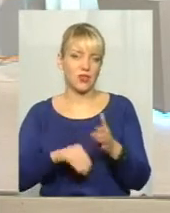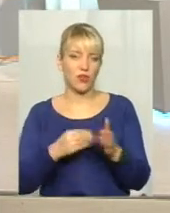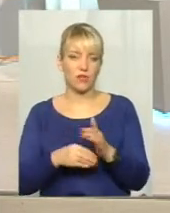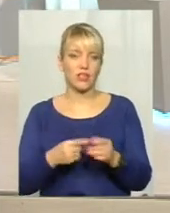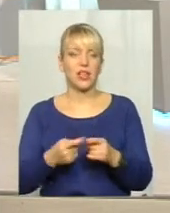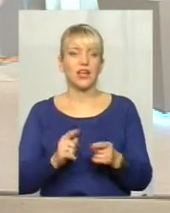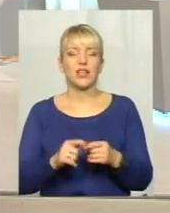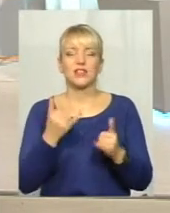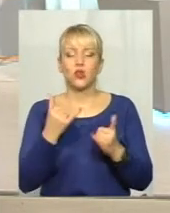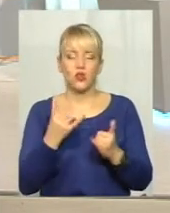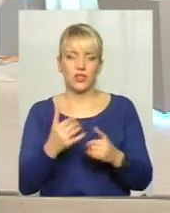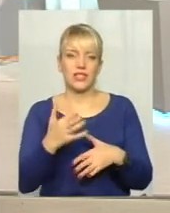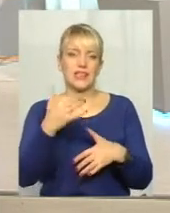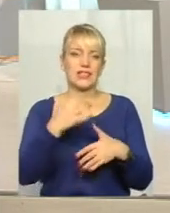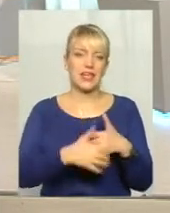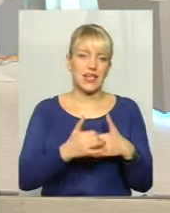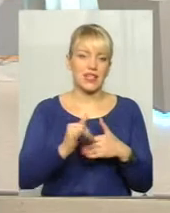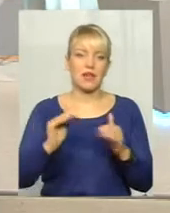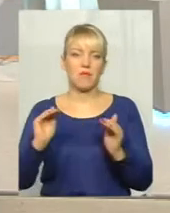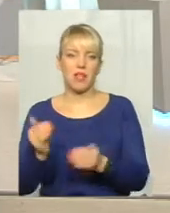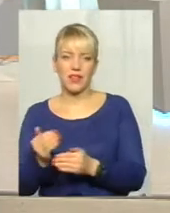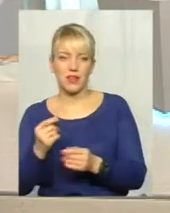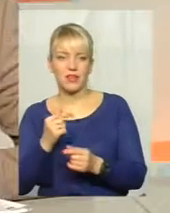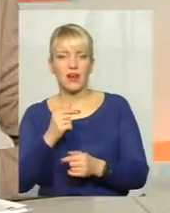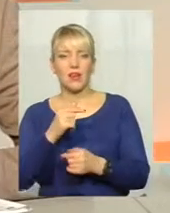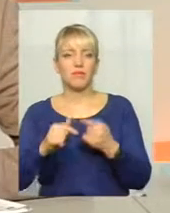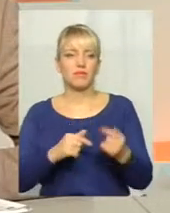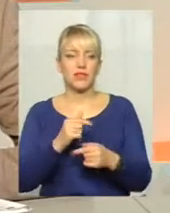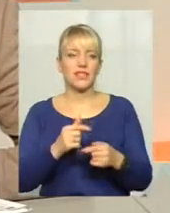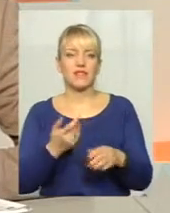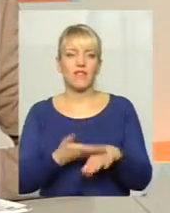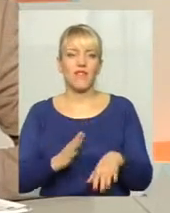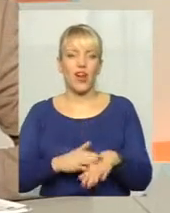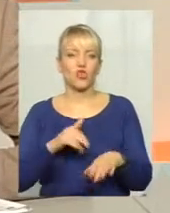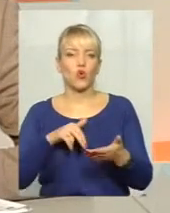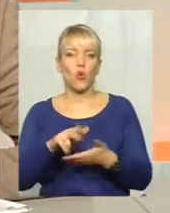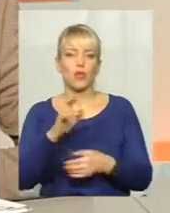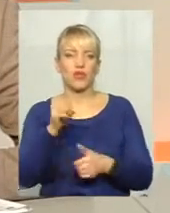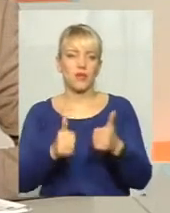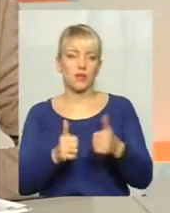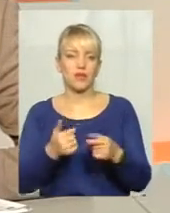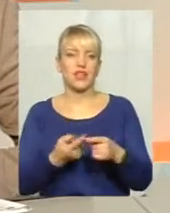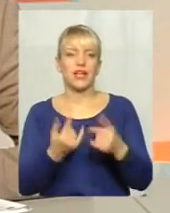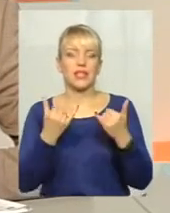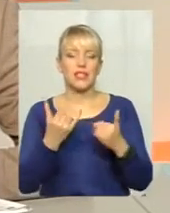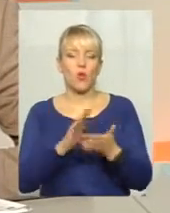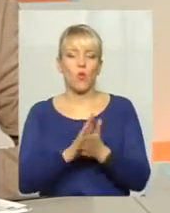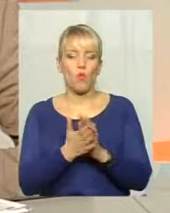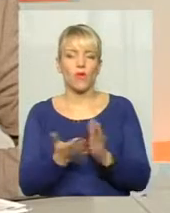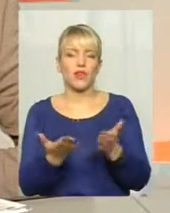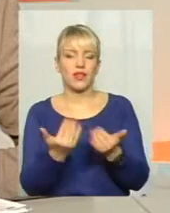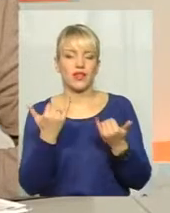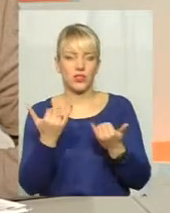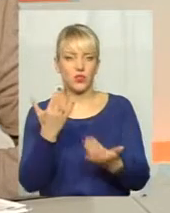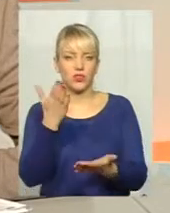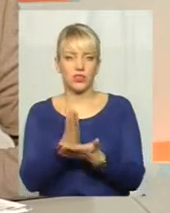бізнес і так дуже важко ходить на тендери. Тому що навіть ті умови, які сьогодні існують, для дуже